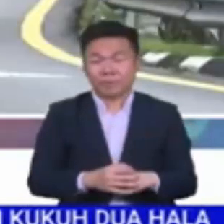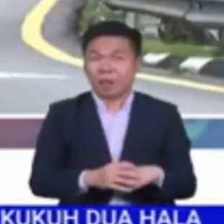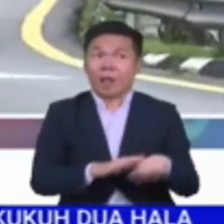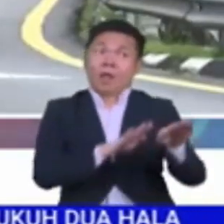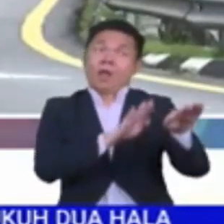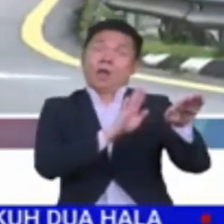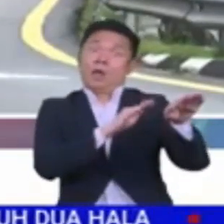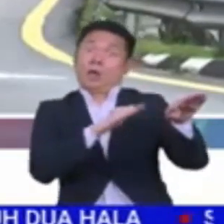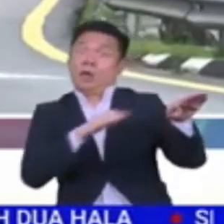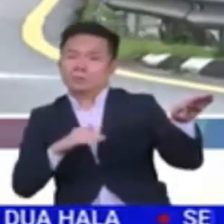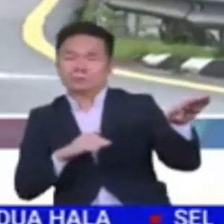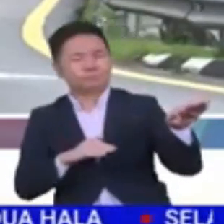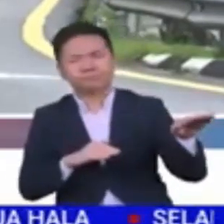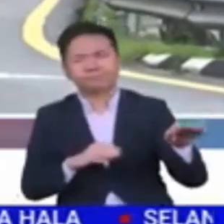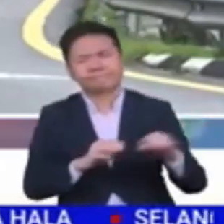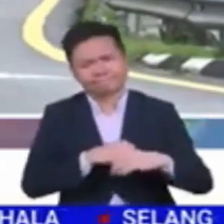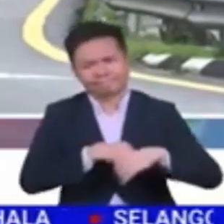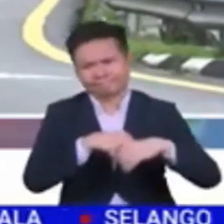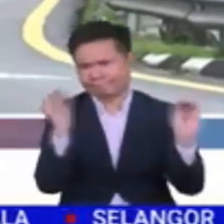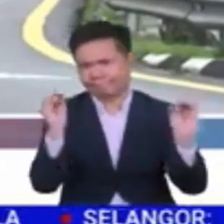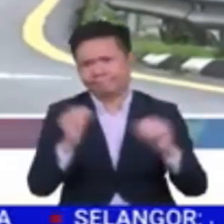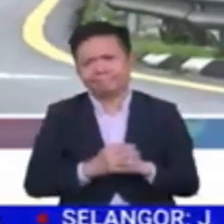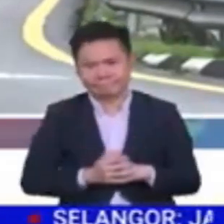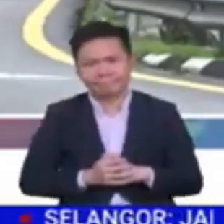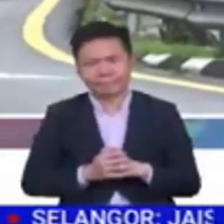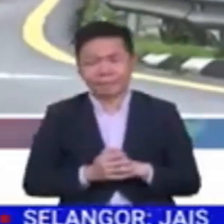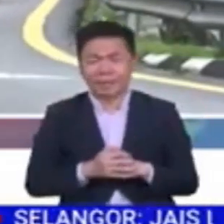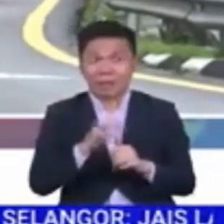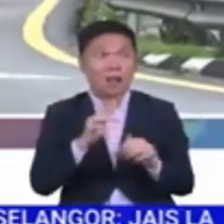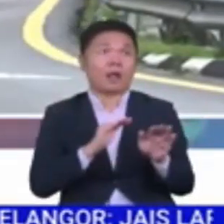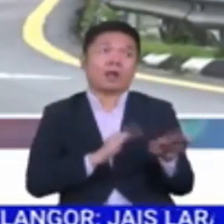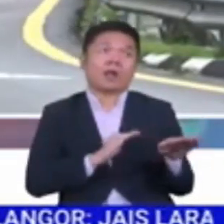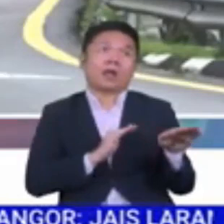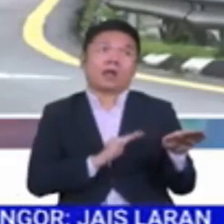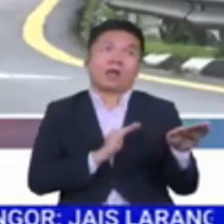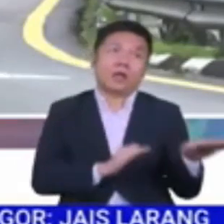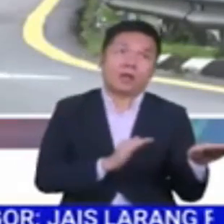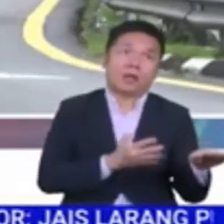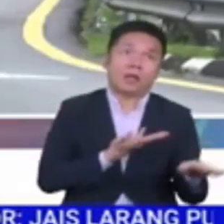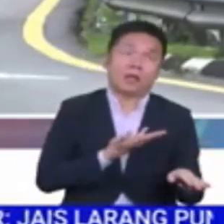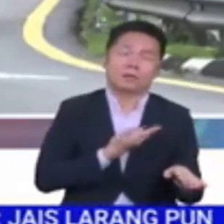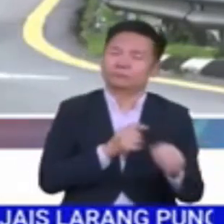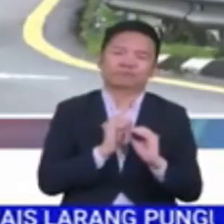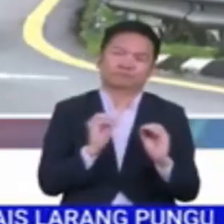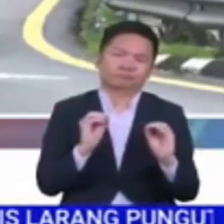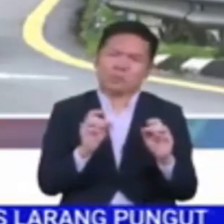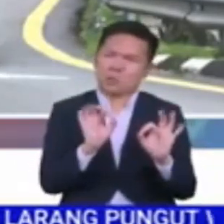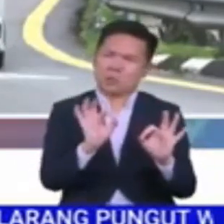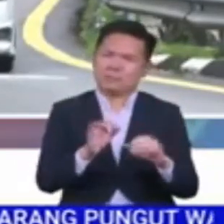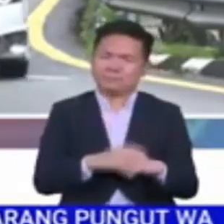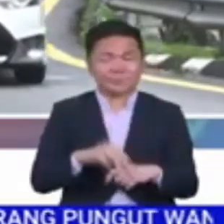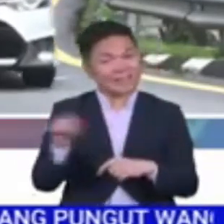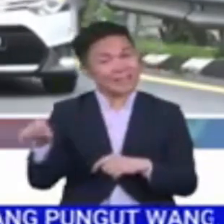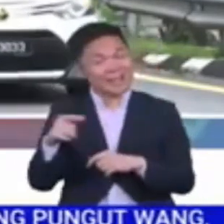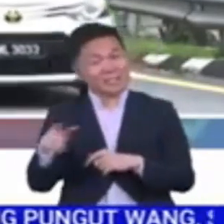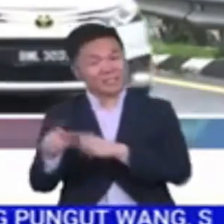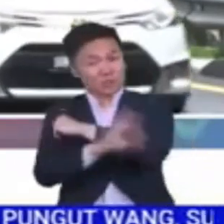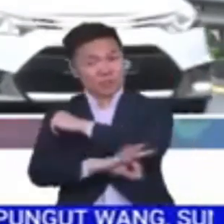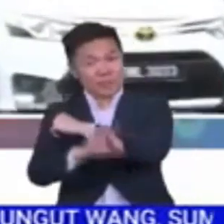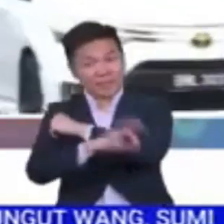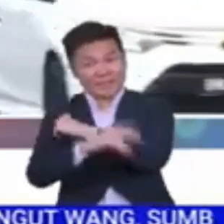lagi halangan-halangan yang mendatangkan kesusahan pada pengguna yang lain. Untuk di Negeri Sembilan ni, jalan